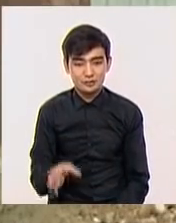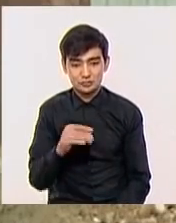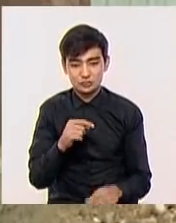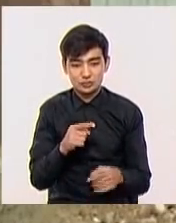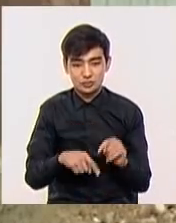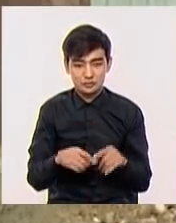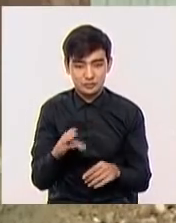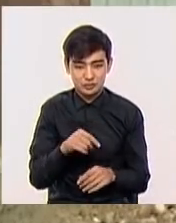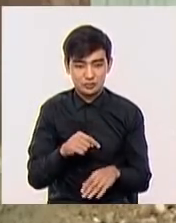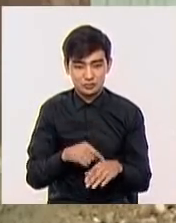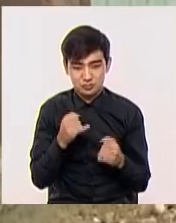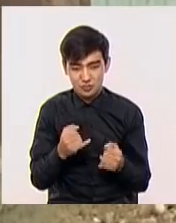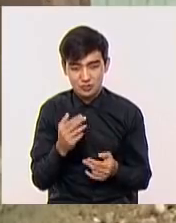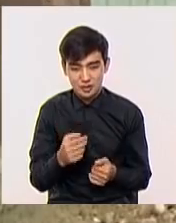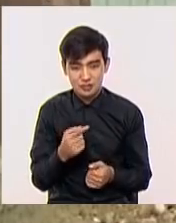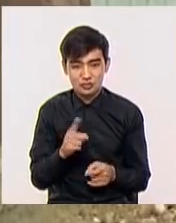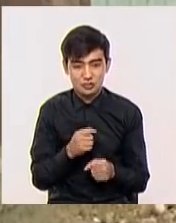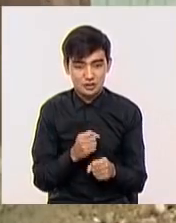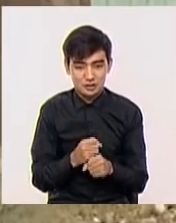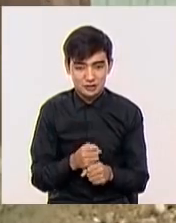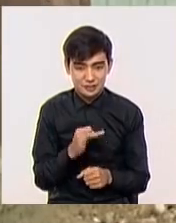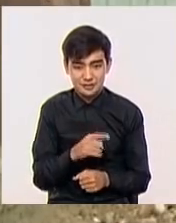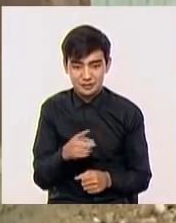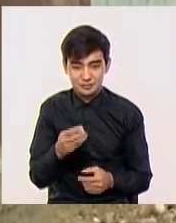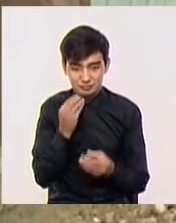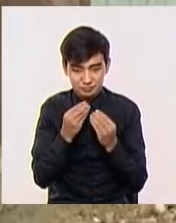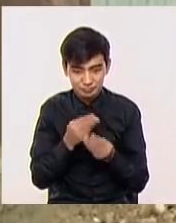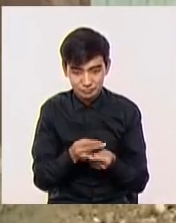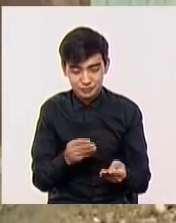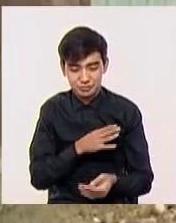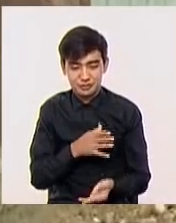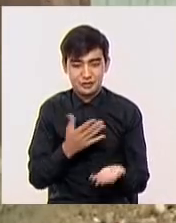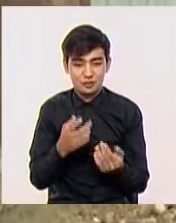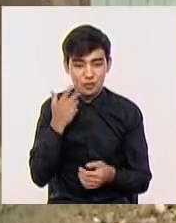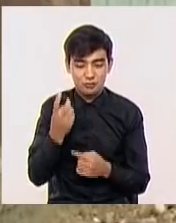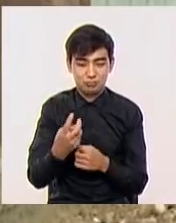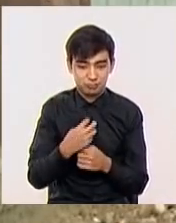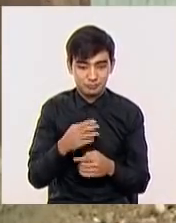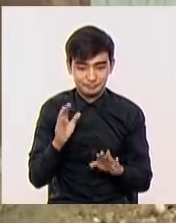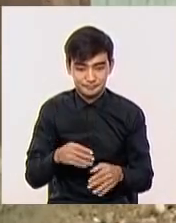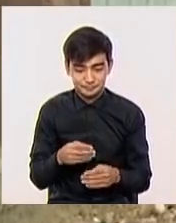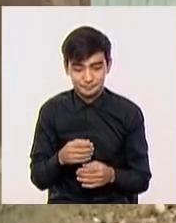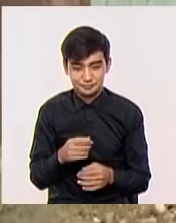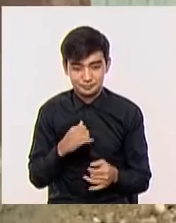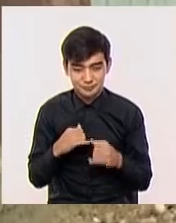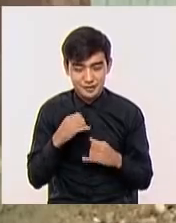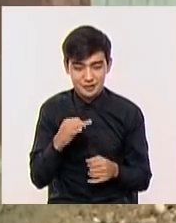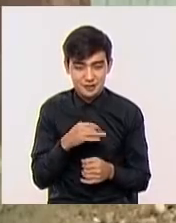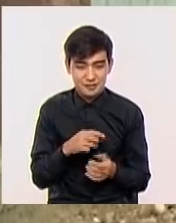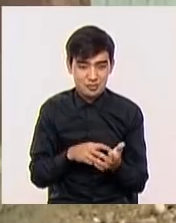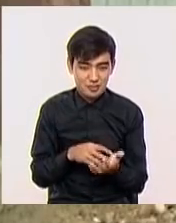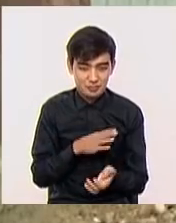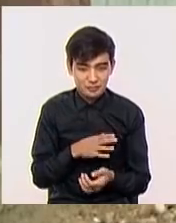қиындау болып тұр, енді амал жоқ. Соларға тамағын істеп береді келген кезде. Кішкене жақсылық істеп тұрады,